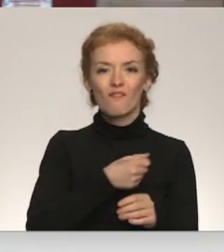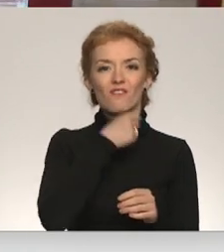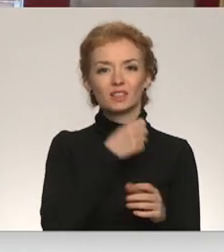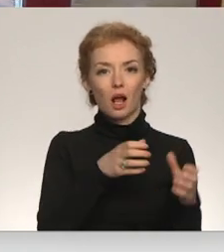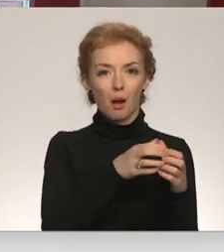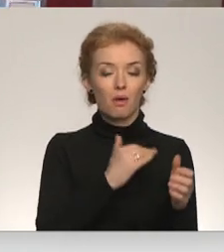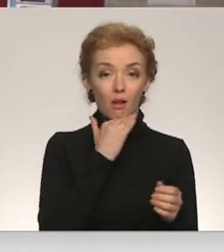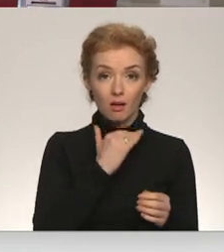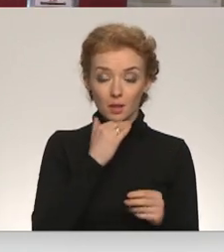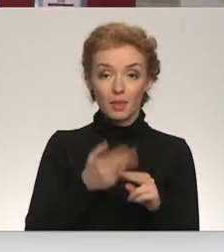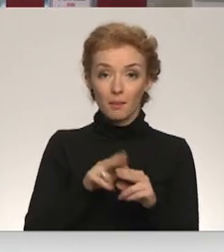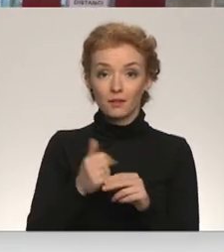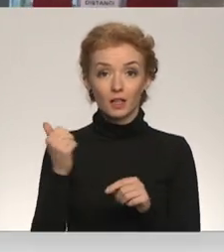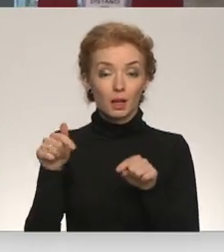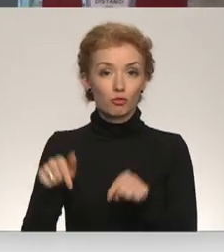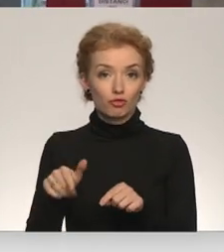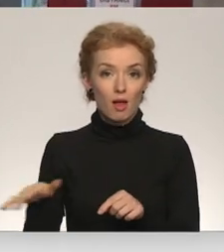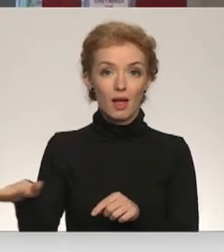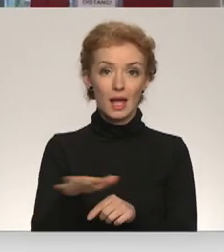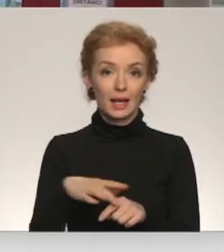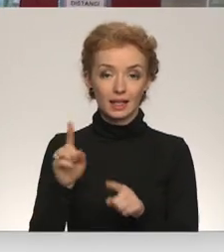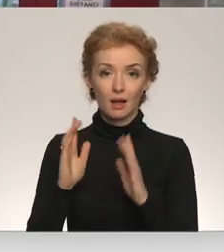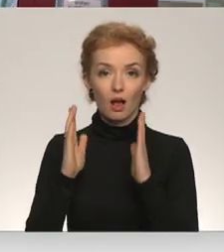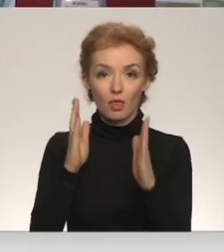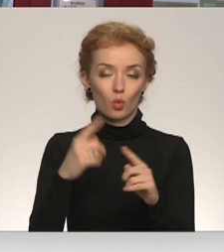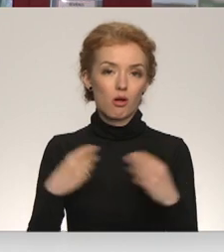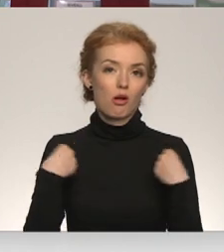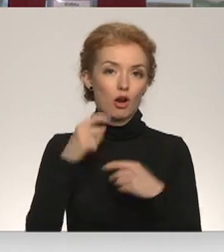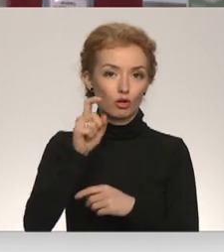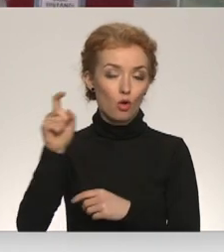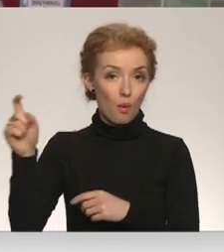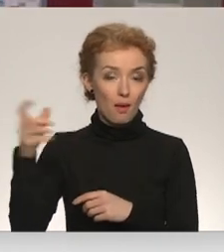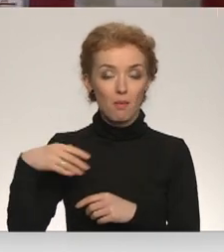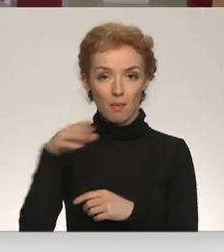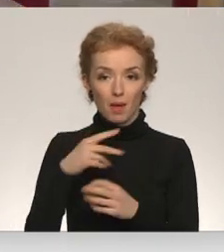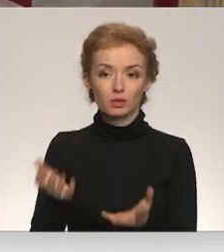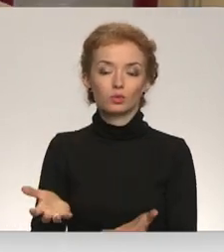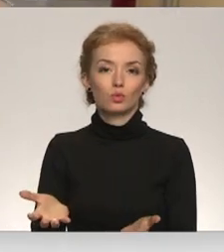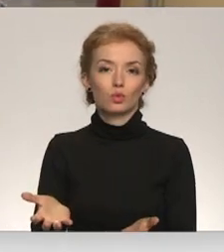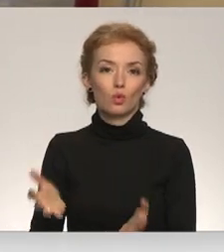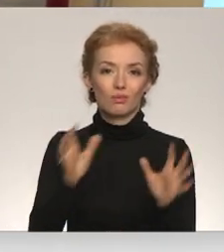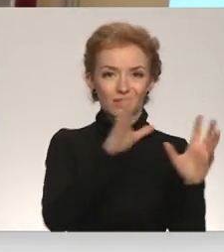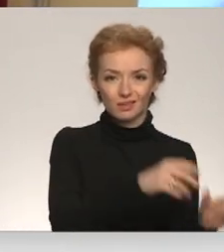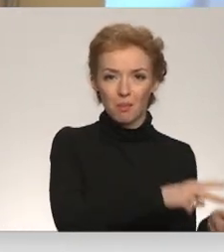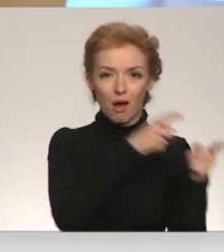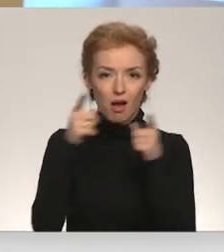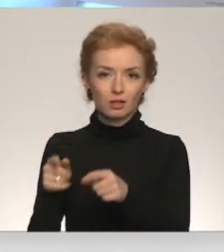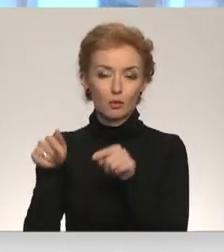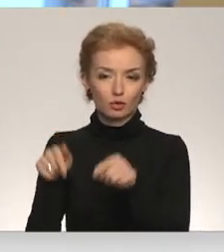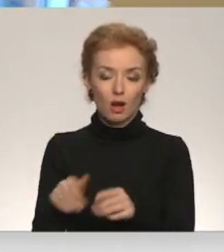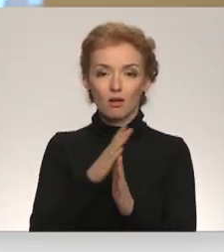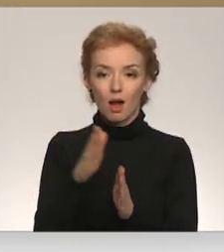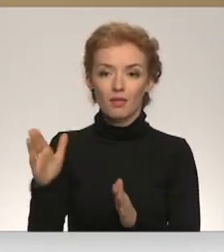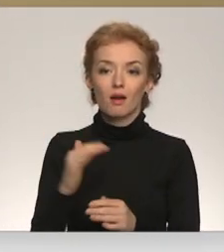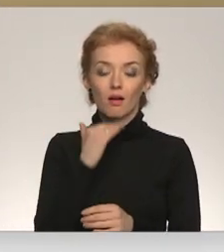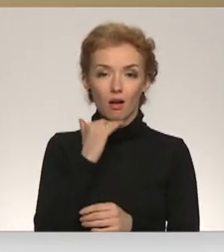un viņi tāpēc šeit arī, viņam tagad šeit gaiteni un garderobes. Ja? Mēs viņus izņēmām no kopējās garderobes, un kā katrai